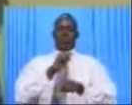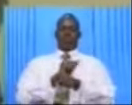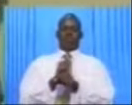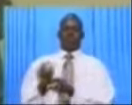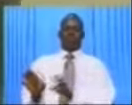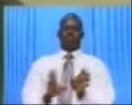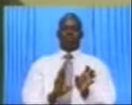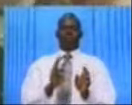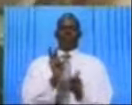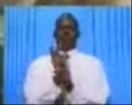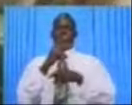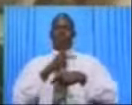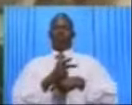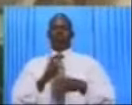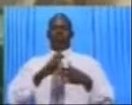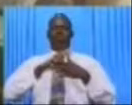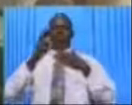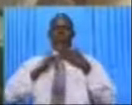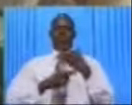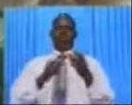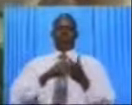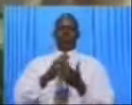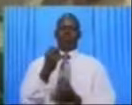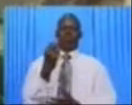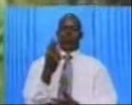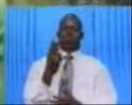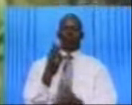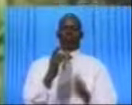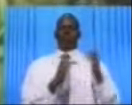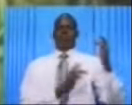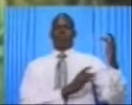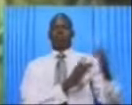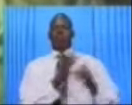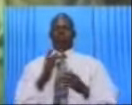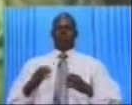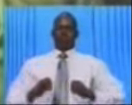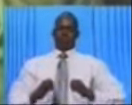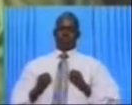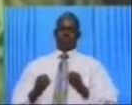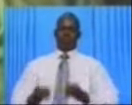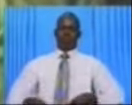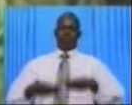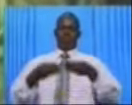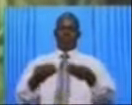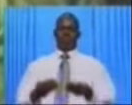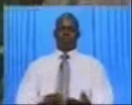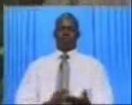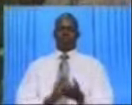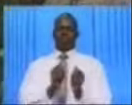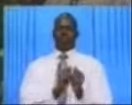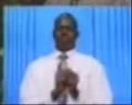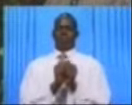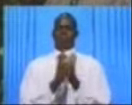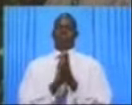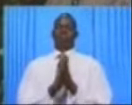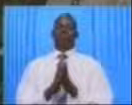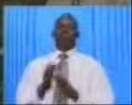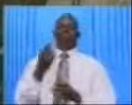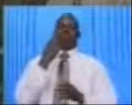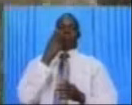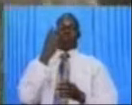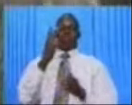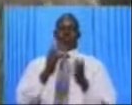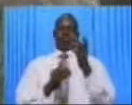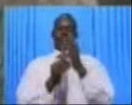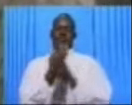ont produit des résultats palpables en 2012. Grâce aux efforts conjugués des uns et des autres, on a enregistré un accroissement de la